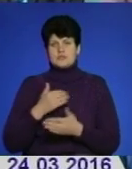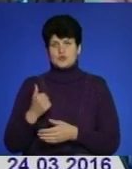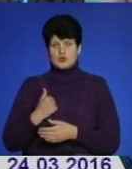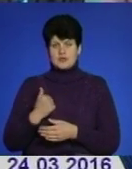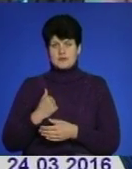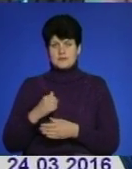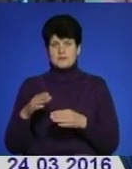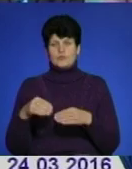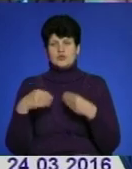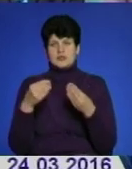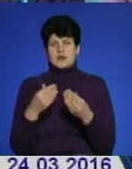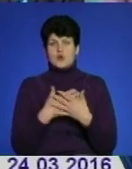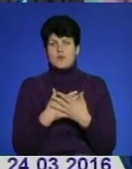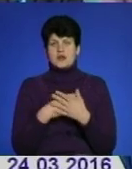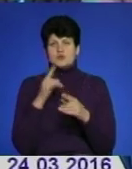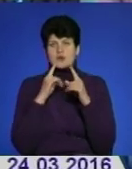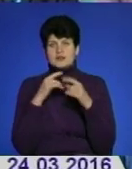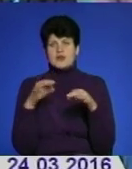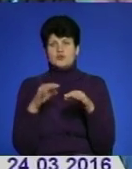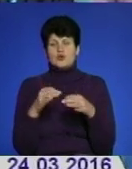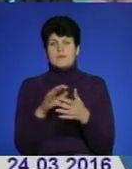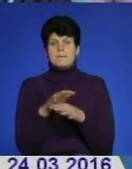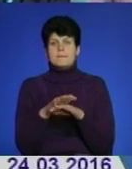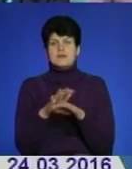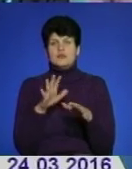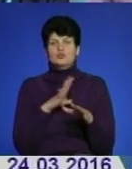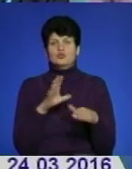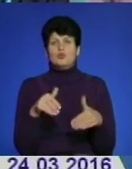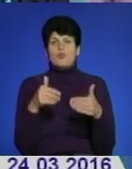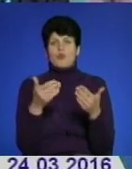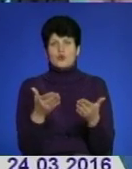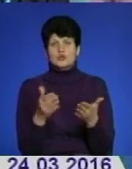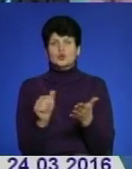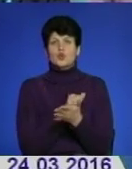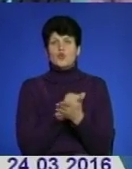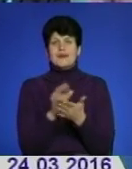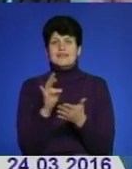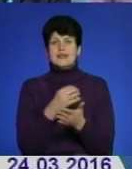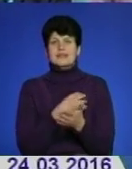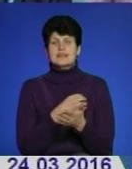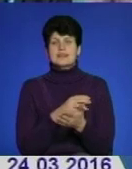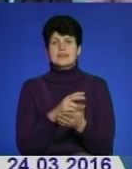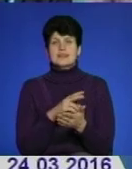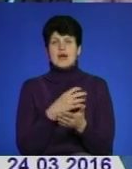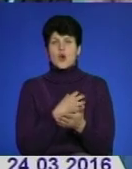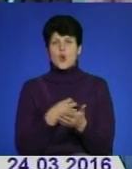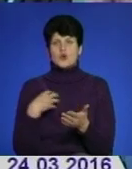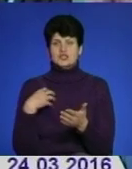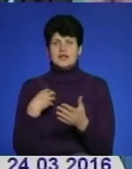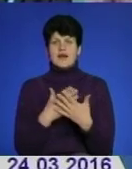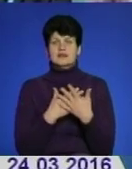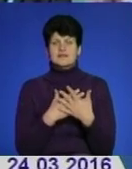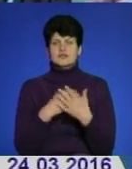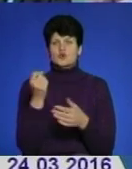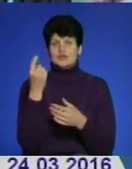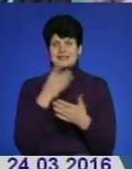Поданням громадської ради «Автомайдан» було подано документ на нагородження активістів. Сьогодні нагороджено 11